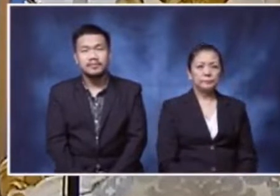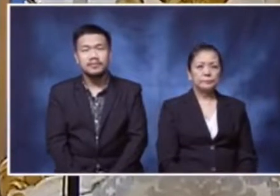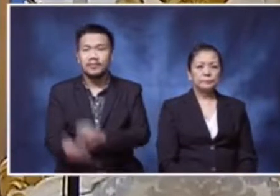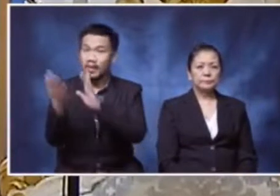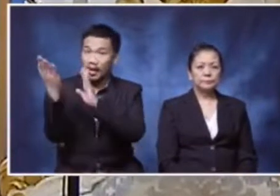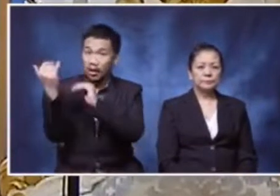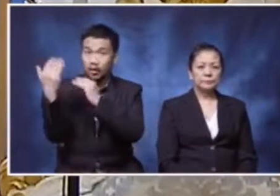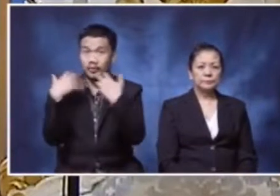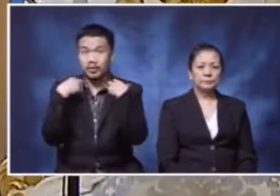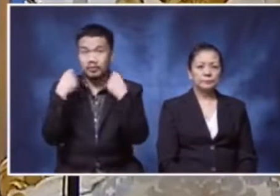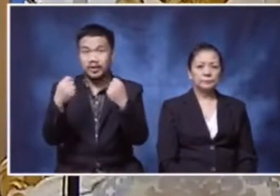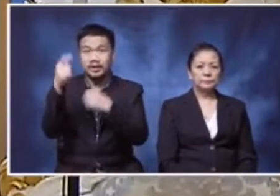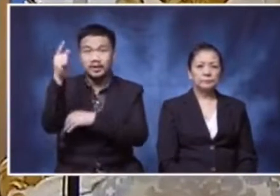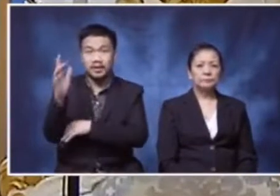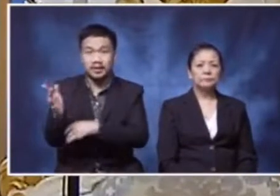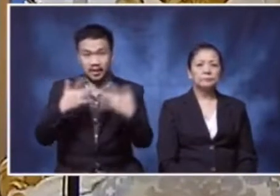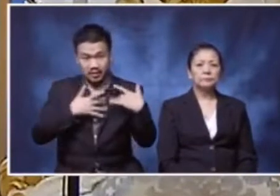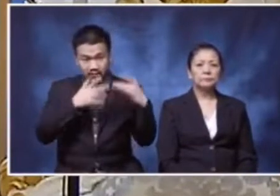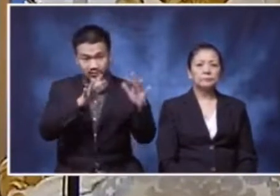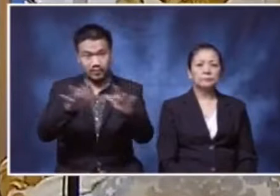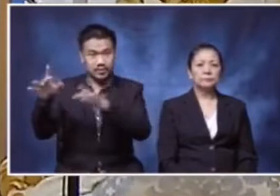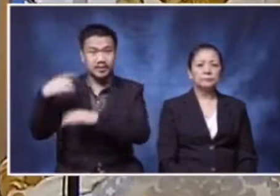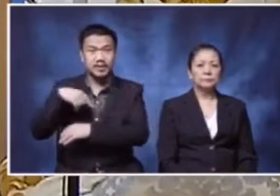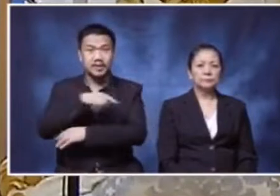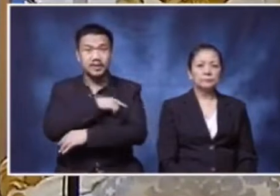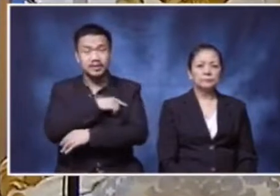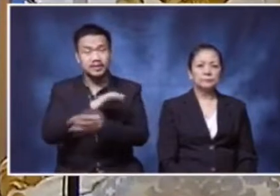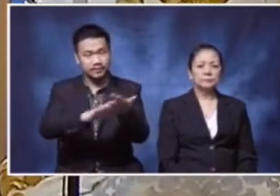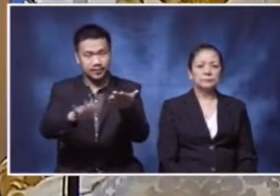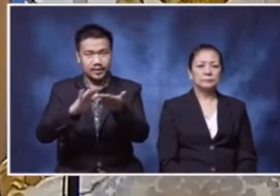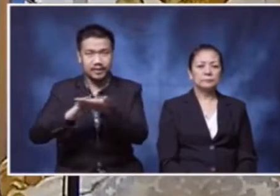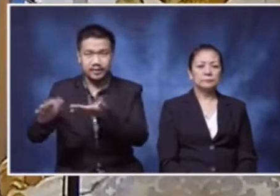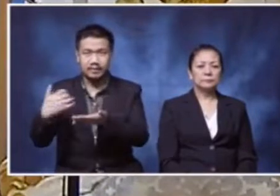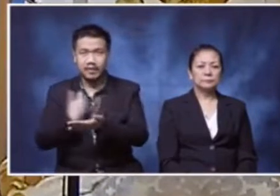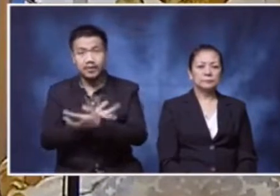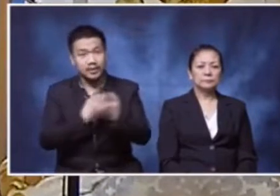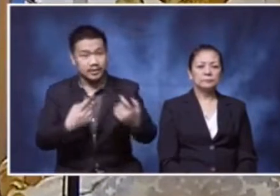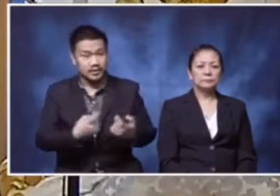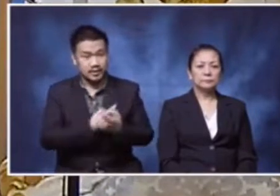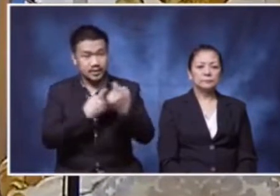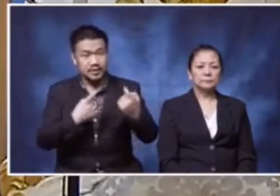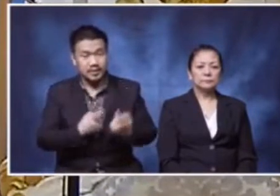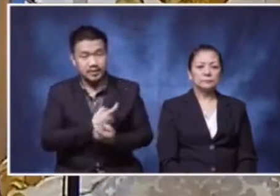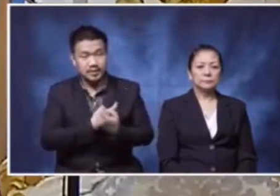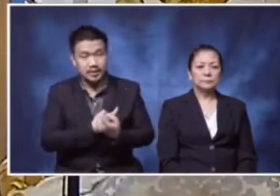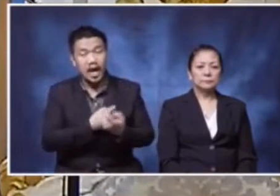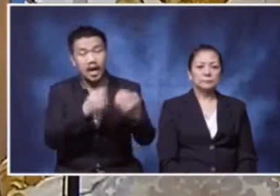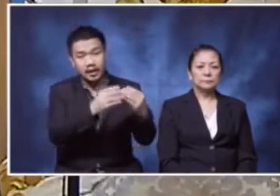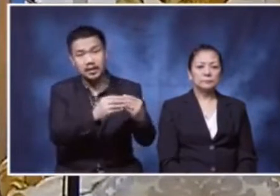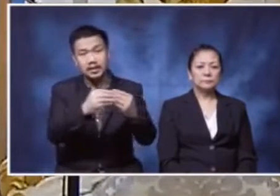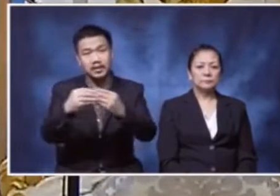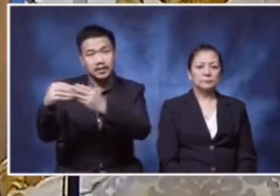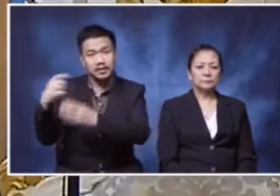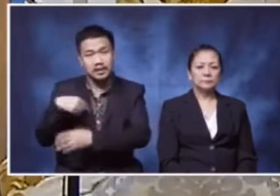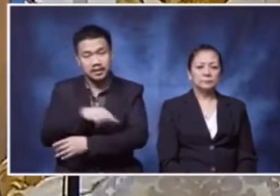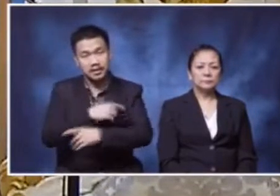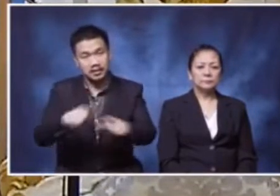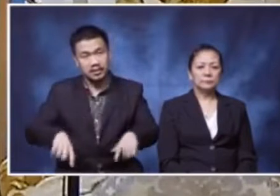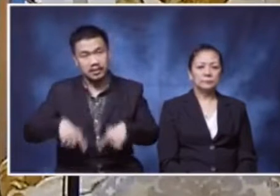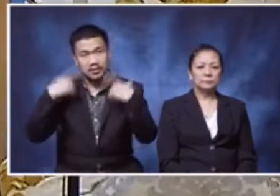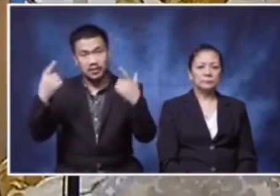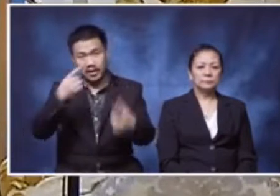Kaawaan tayo ng makapangyarihang Diyos, patawarin tayo sa ating mga kasalanan, at patnubayan tayo sa buhay